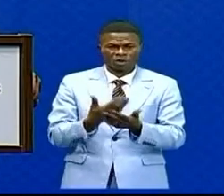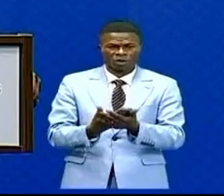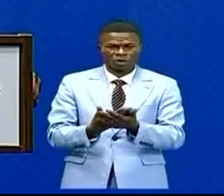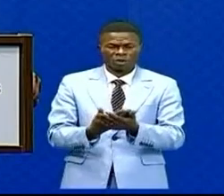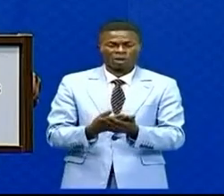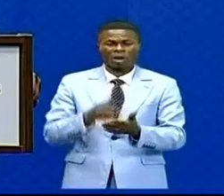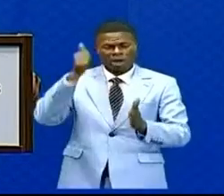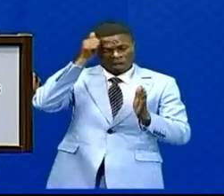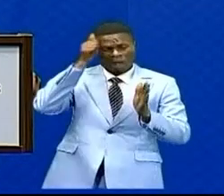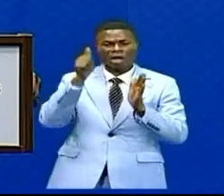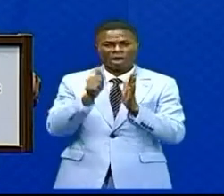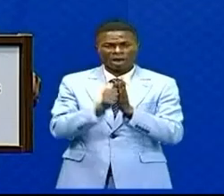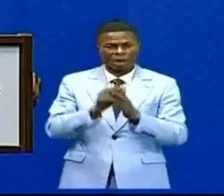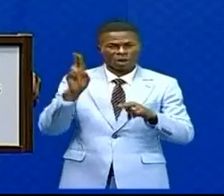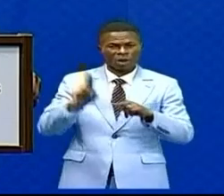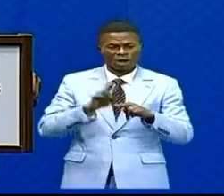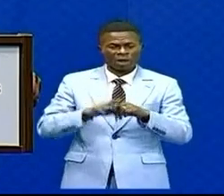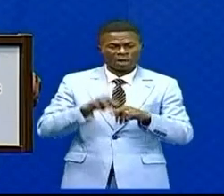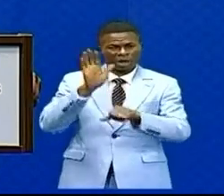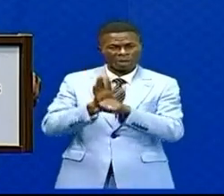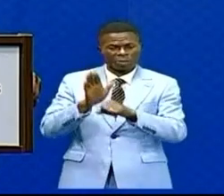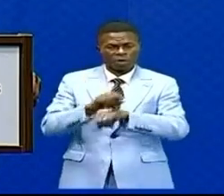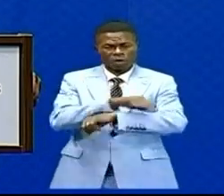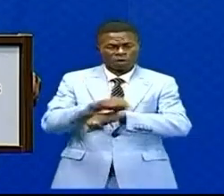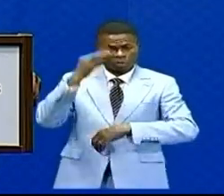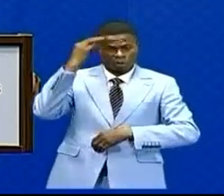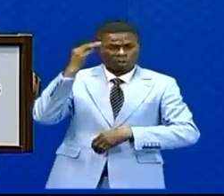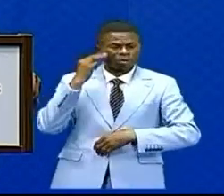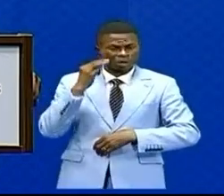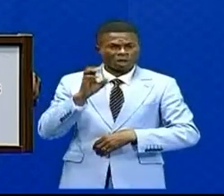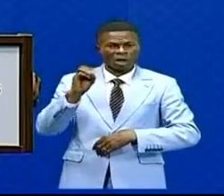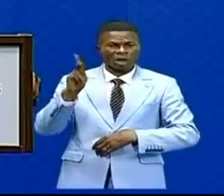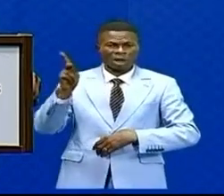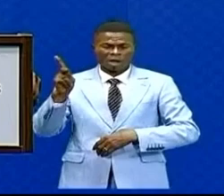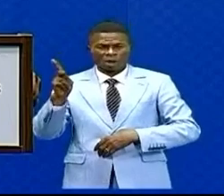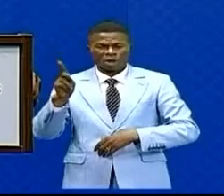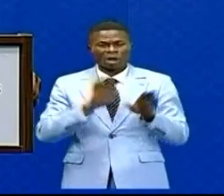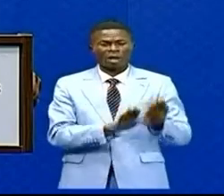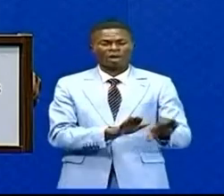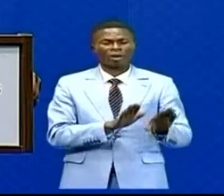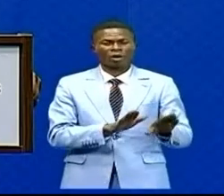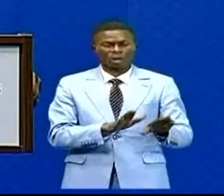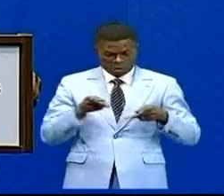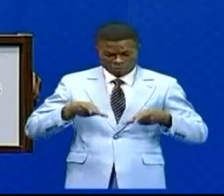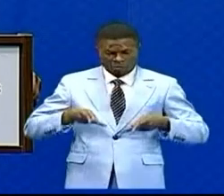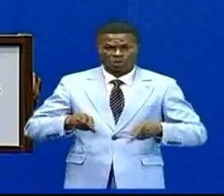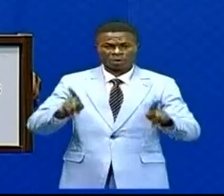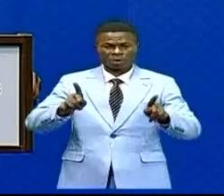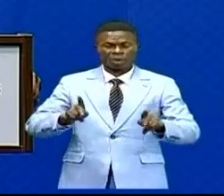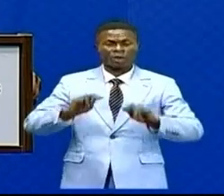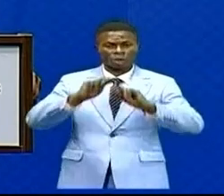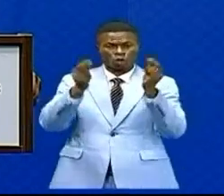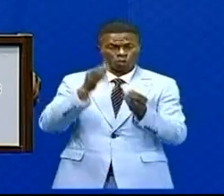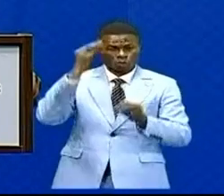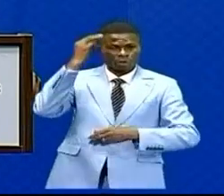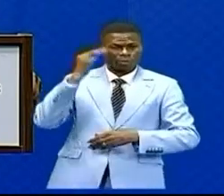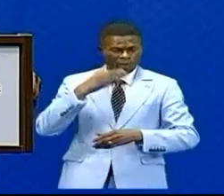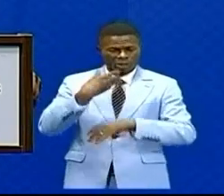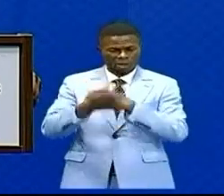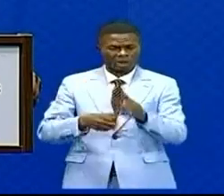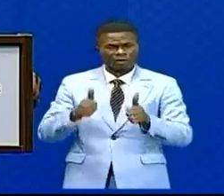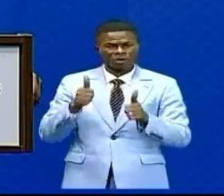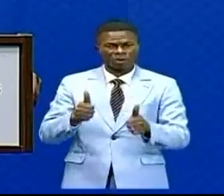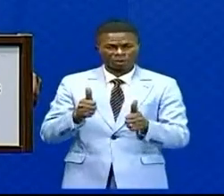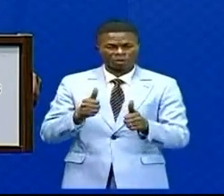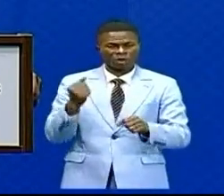arrêtés d'application interministérielle ad hoc attendus pour permettre à ces derniers de bien accomplir